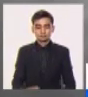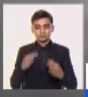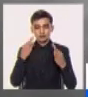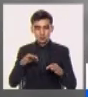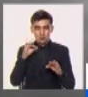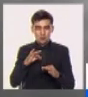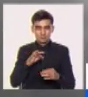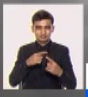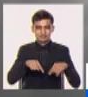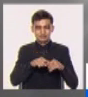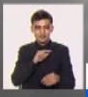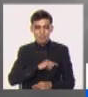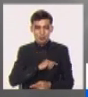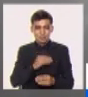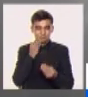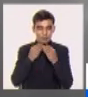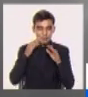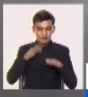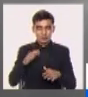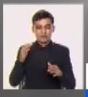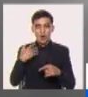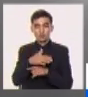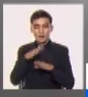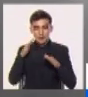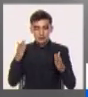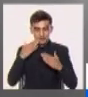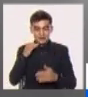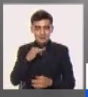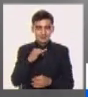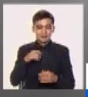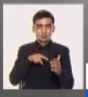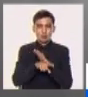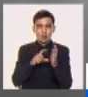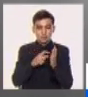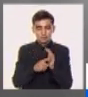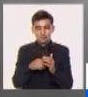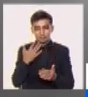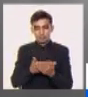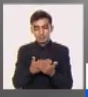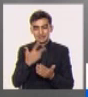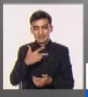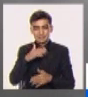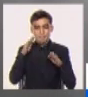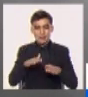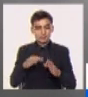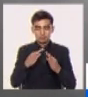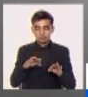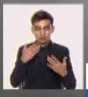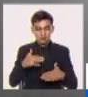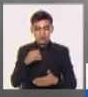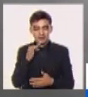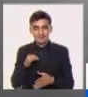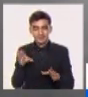Разрешение деятельности объектов общественного питания на открытом воздухе и в помещении с установлением в зале не более 30 посадочных мест. Без